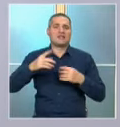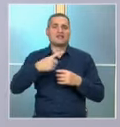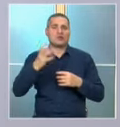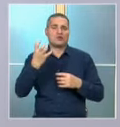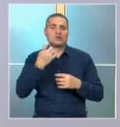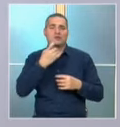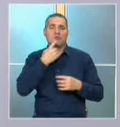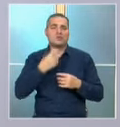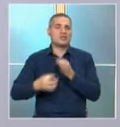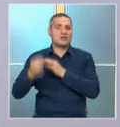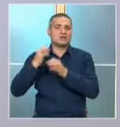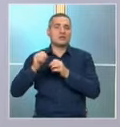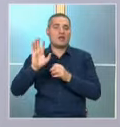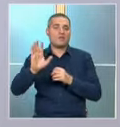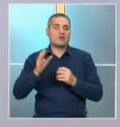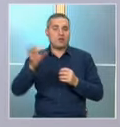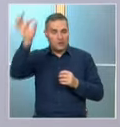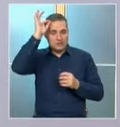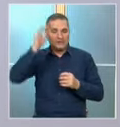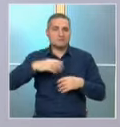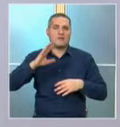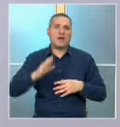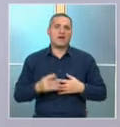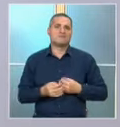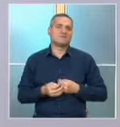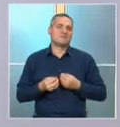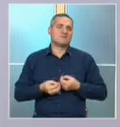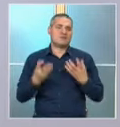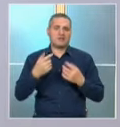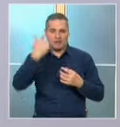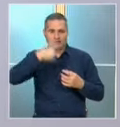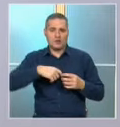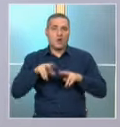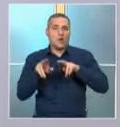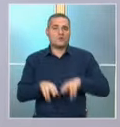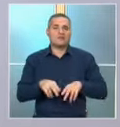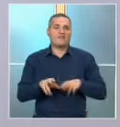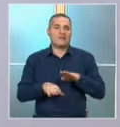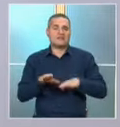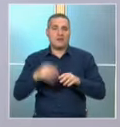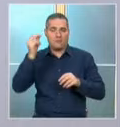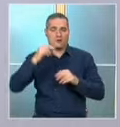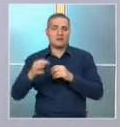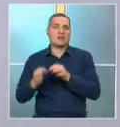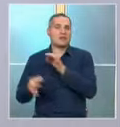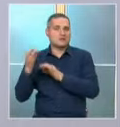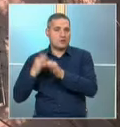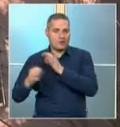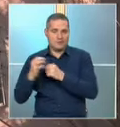годишна история, а неговите ученици са сред най-завените личности, оставили следа в българската история.